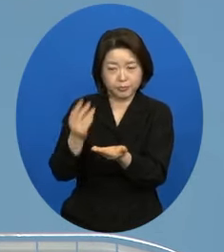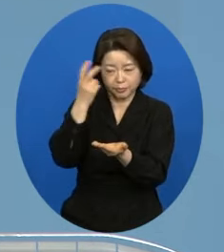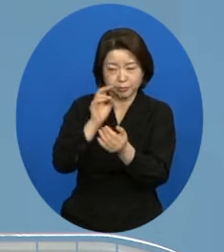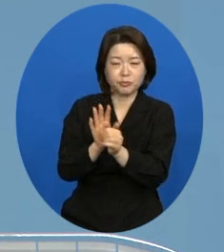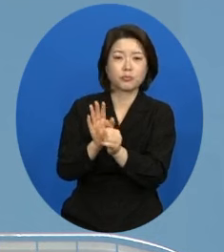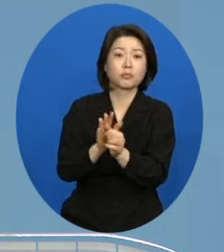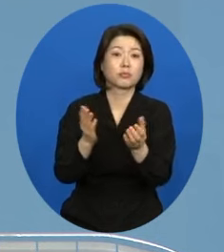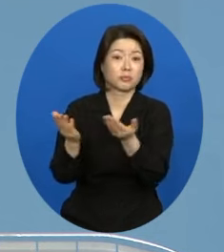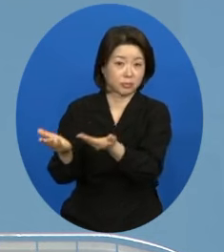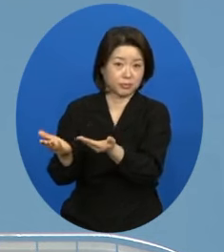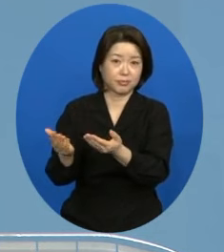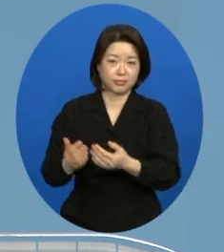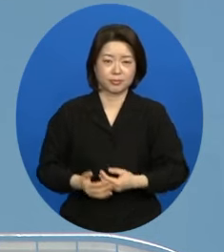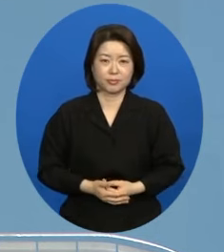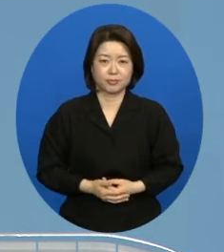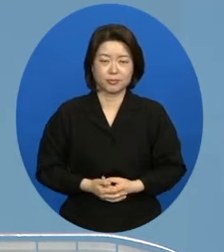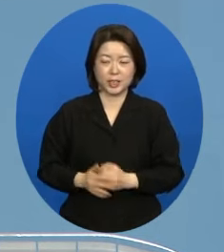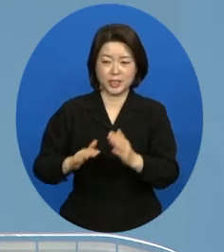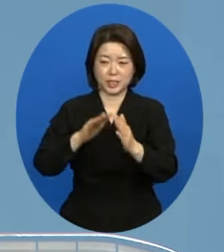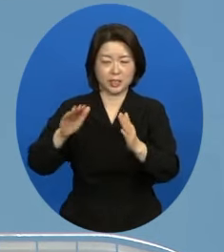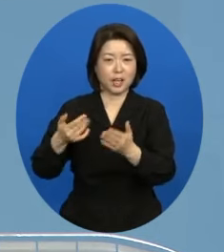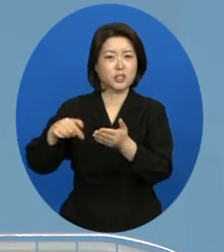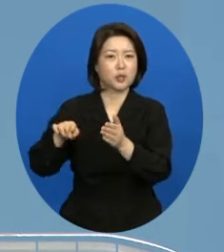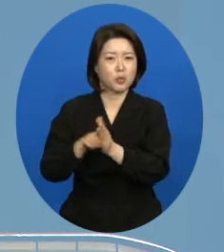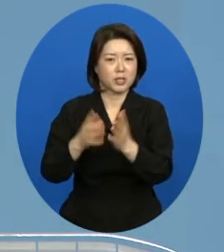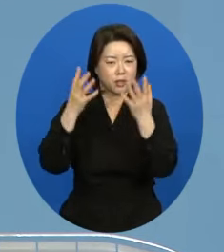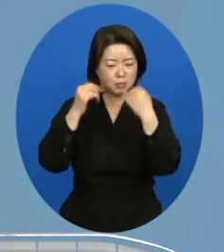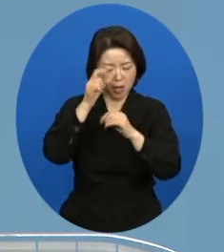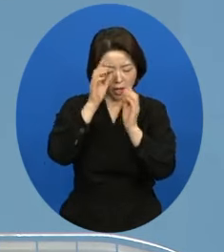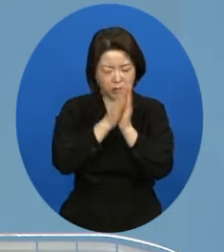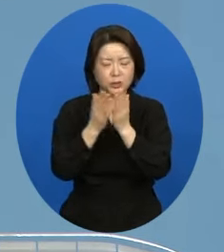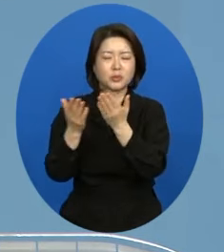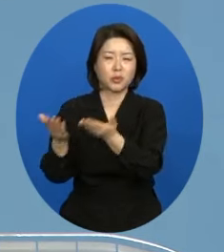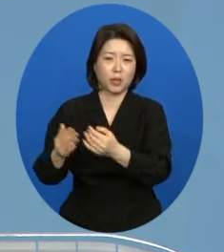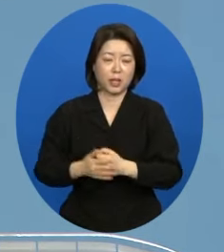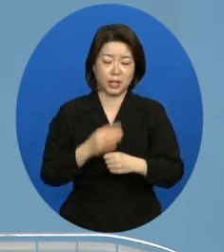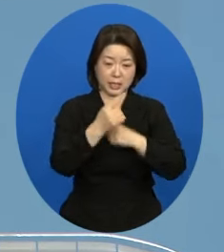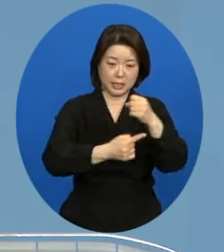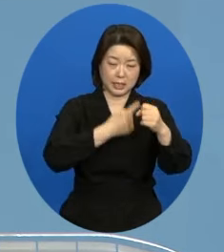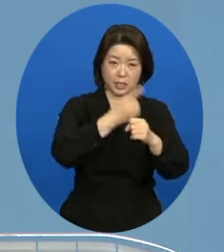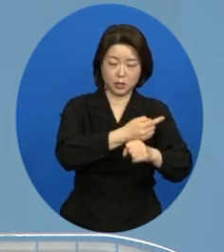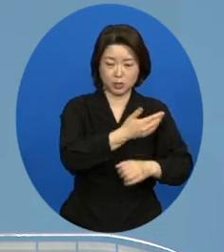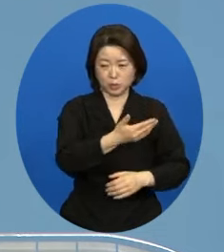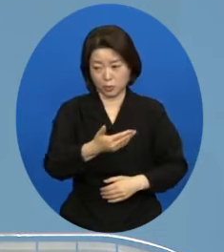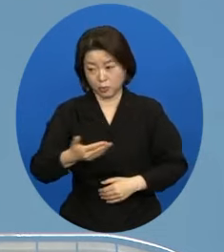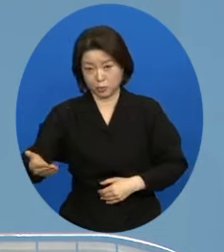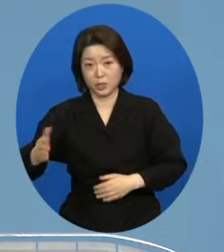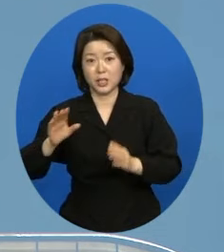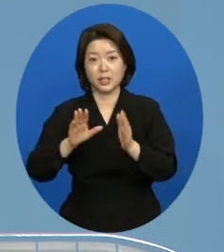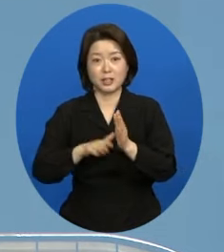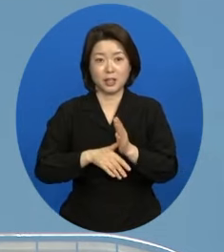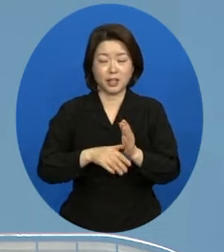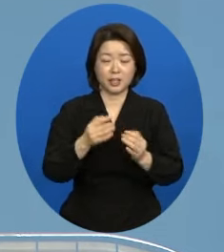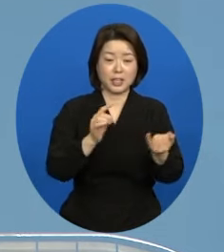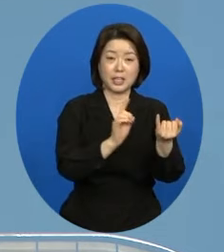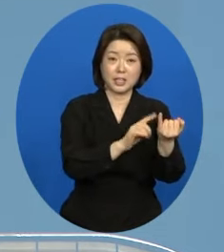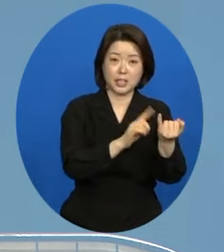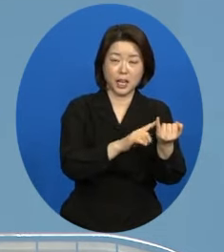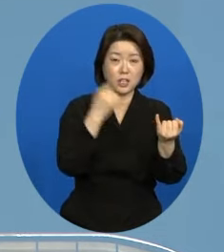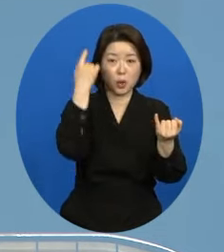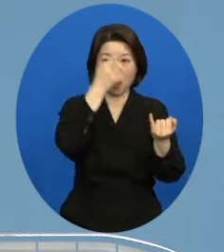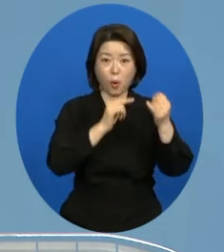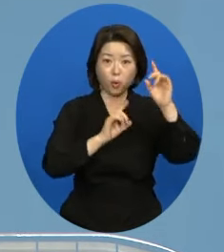된 거예요이 가정을 해서 참 많은 기도를 했다고 합니다 1년이 지나면서이 하이의 표정과